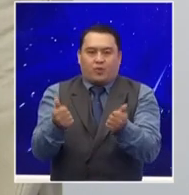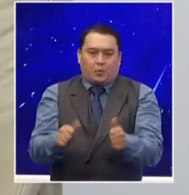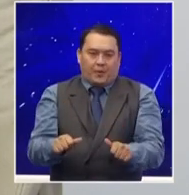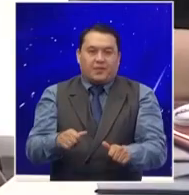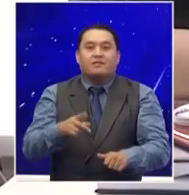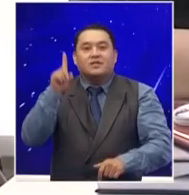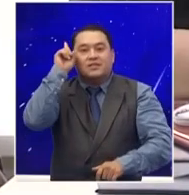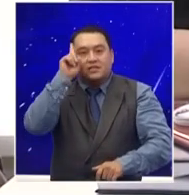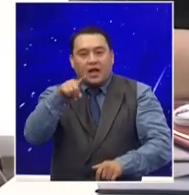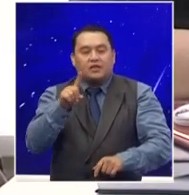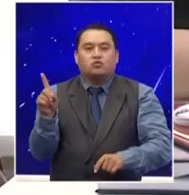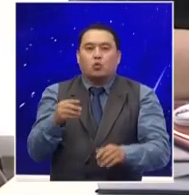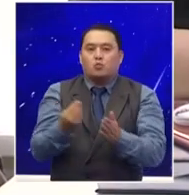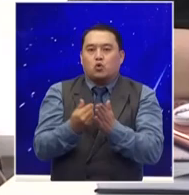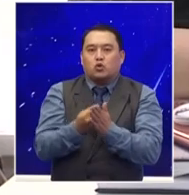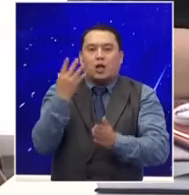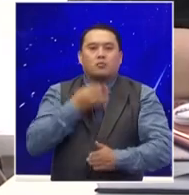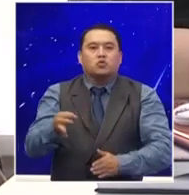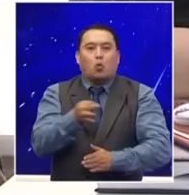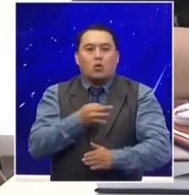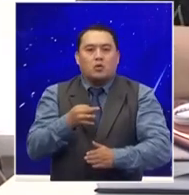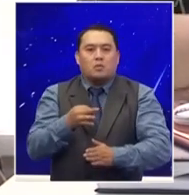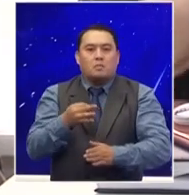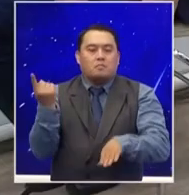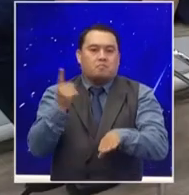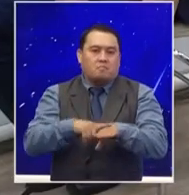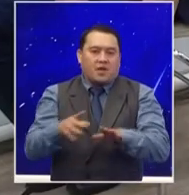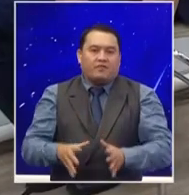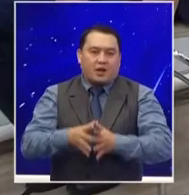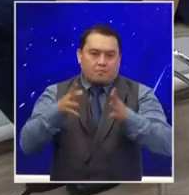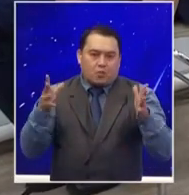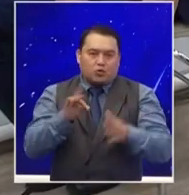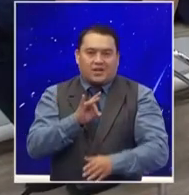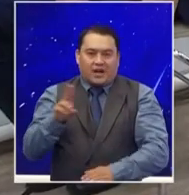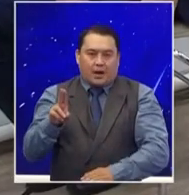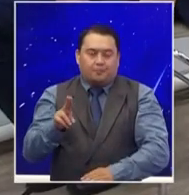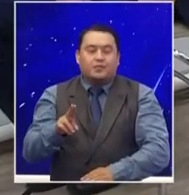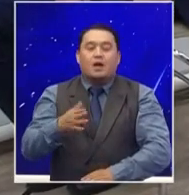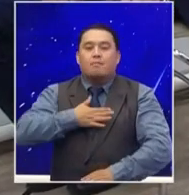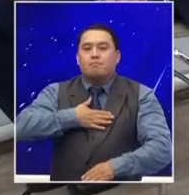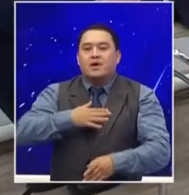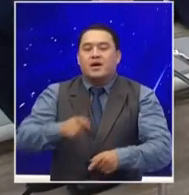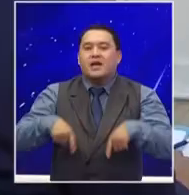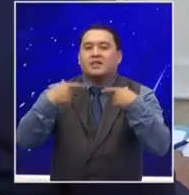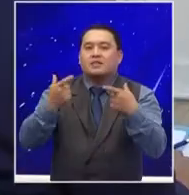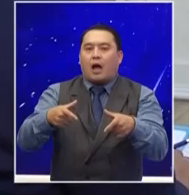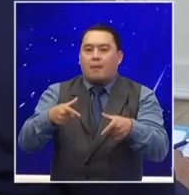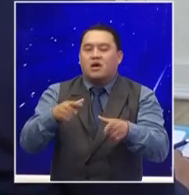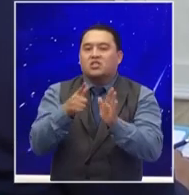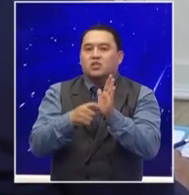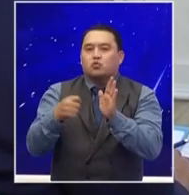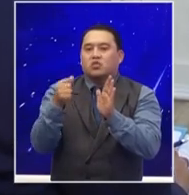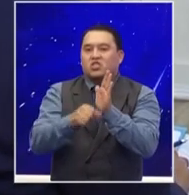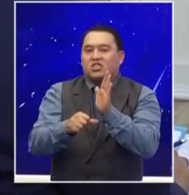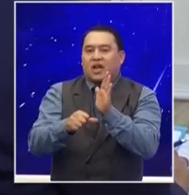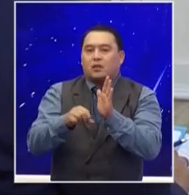Вы знаете, бюджет развития Алматинской области один из самых больших в республике. Уже мы пересогнули рубеж